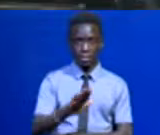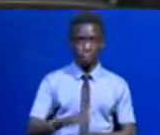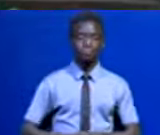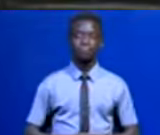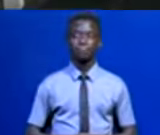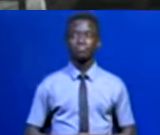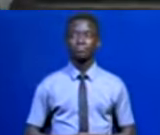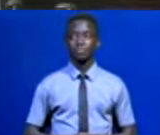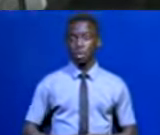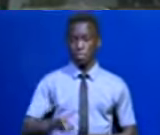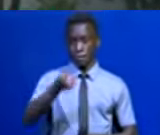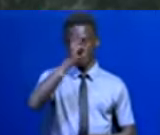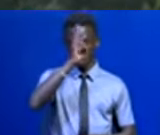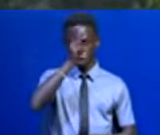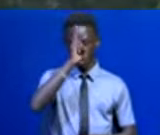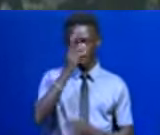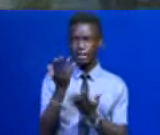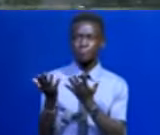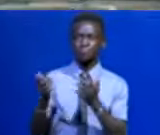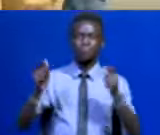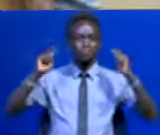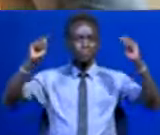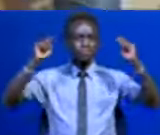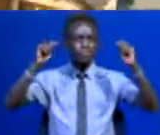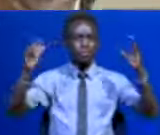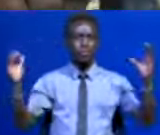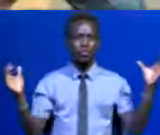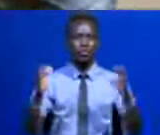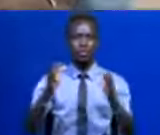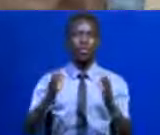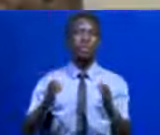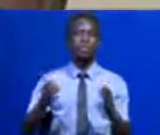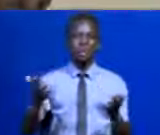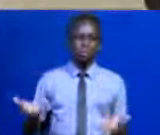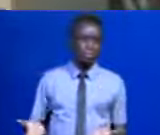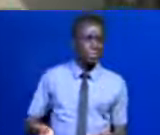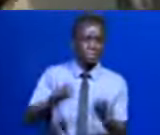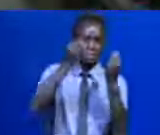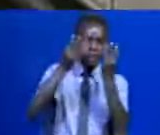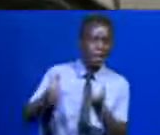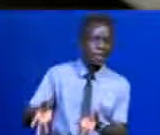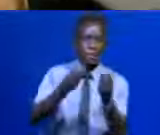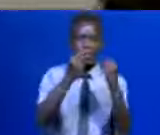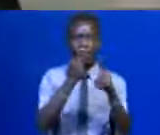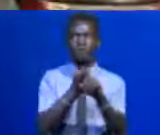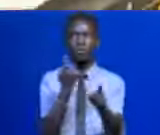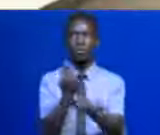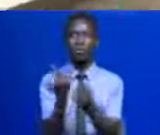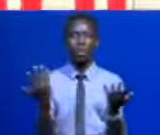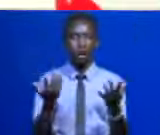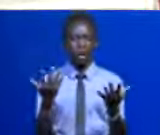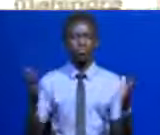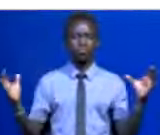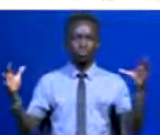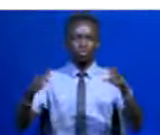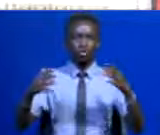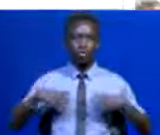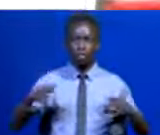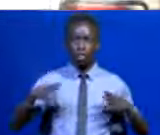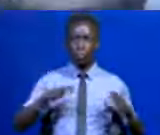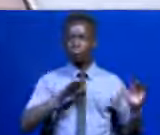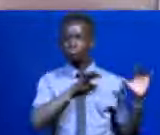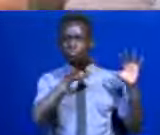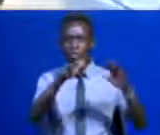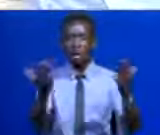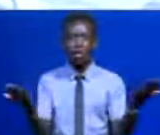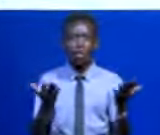maafisa wa polisi waliwafurusha waandamanaji na wanaharakati kutoka mashirika ya kijamii waliokusanyika katika bustani ya